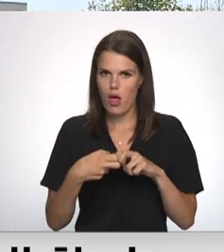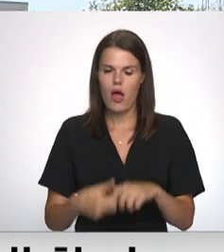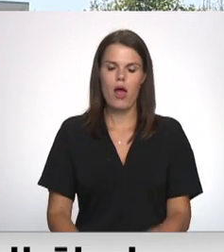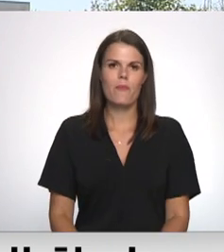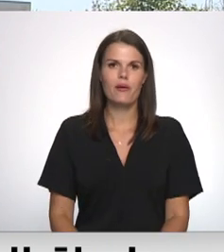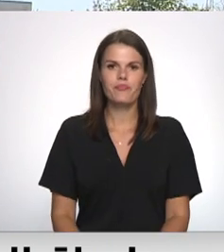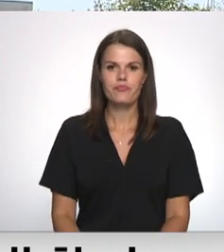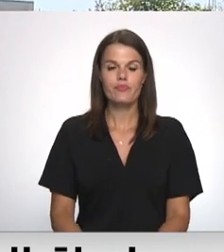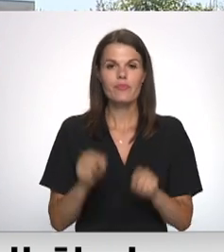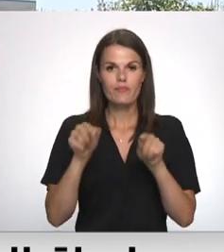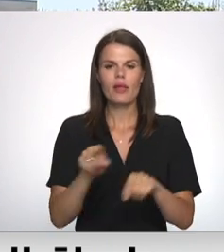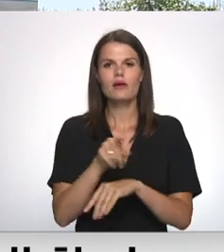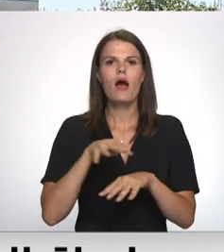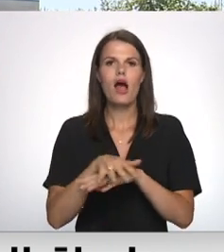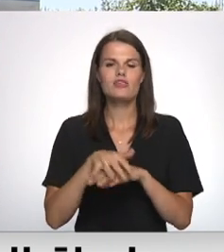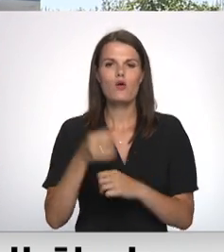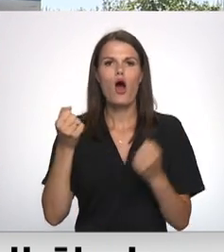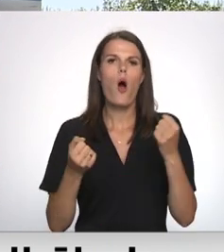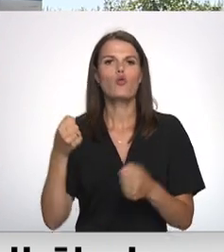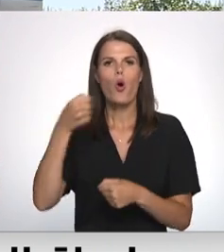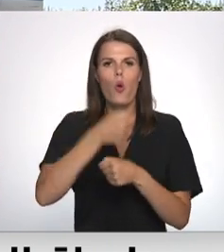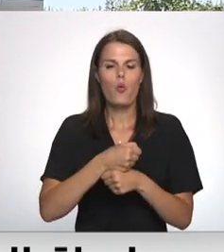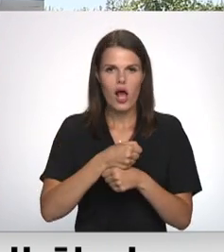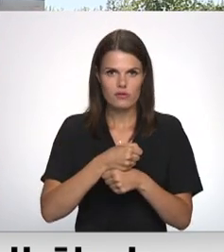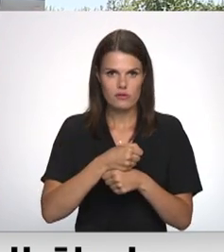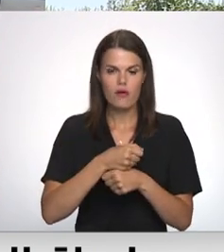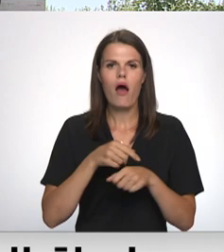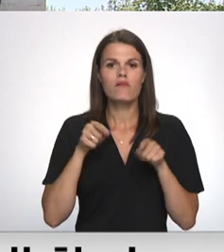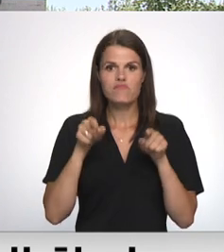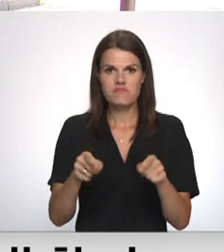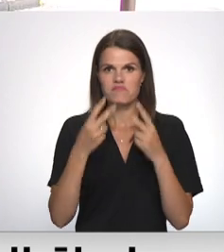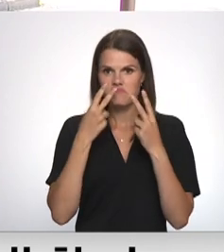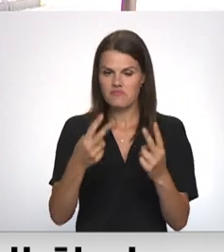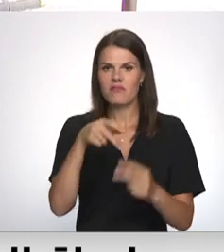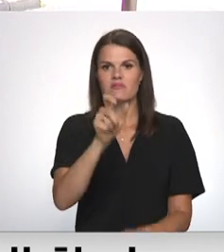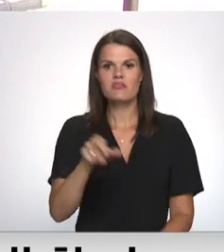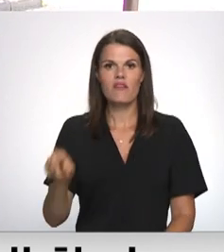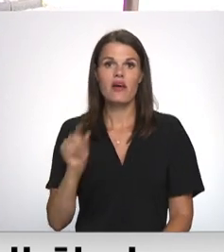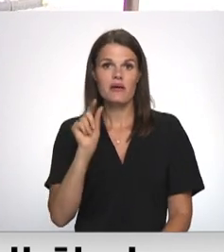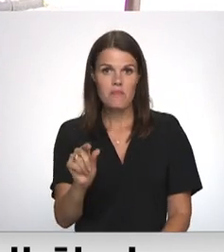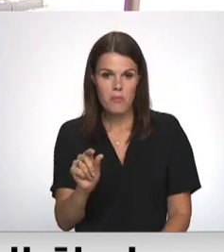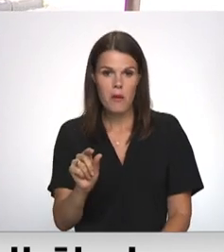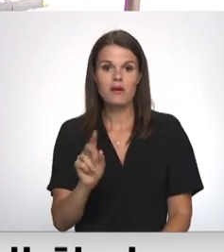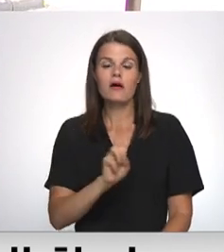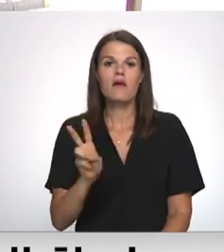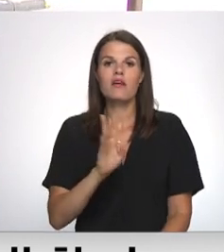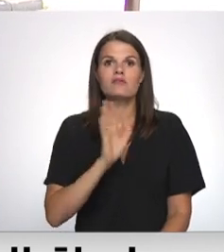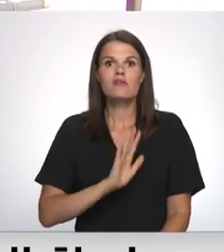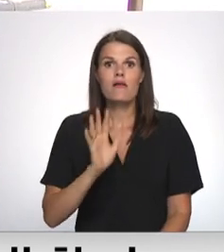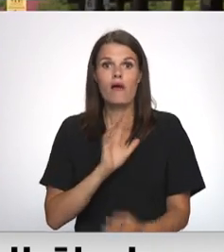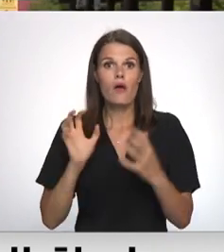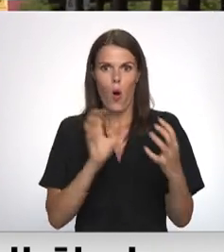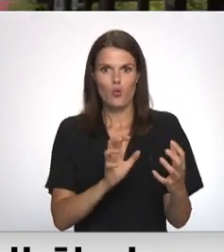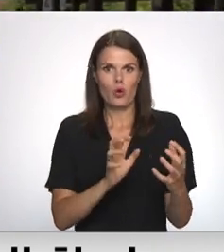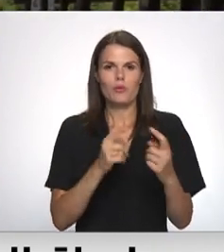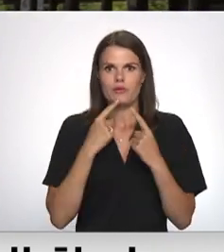Šī ir Aizkrauklas autoosta. Kad ierodamies, šeit nav daudz cilvēku. Tie, kur vēl gaida savu autobusu, saka, ka tā ir laba zīme,